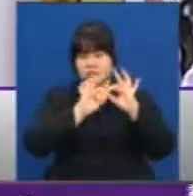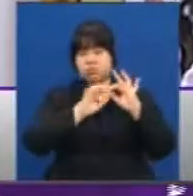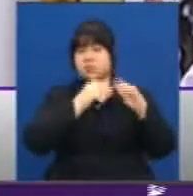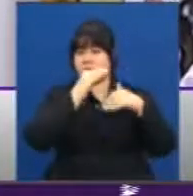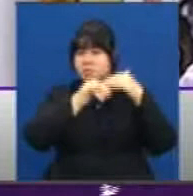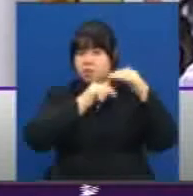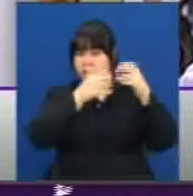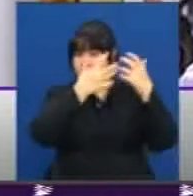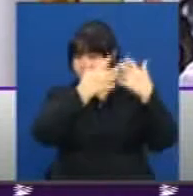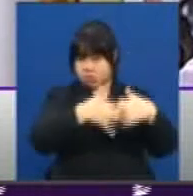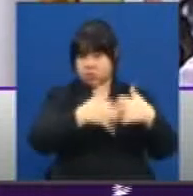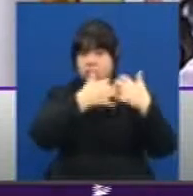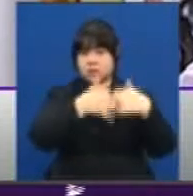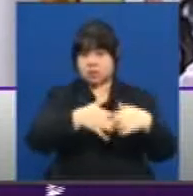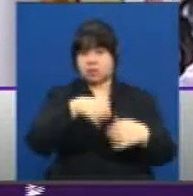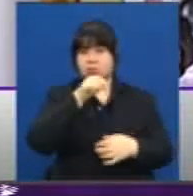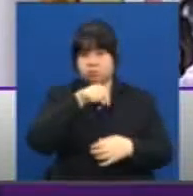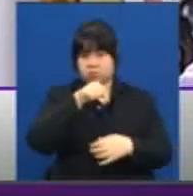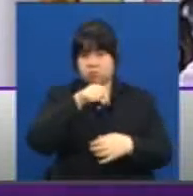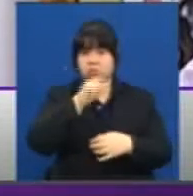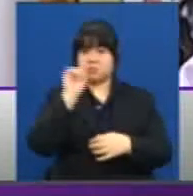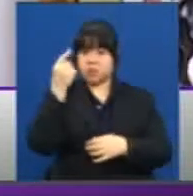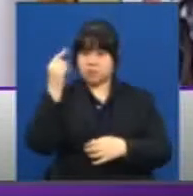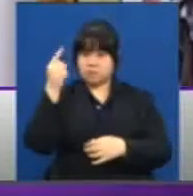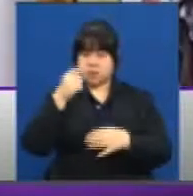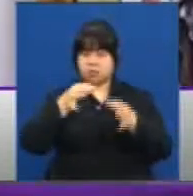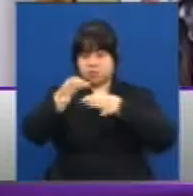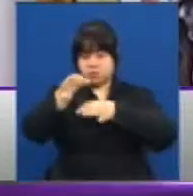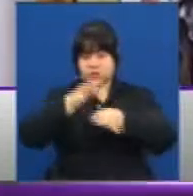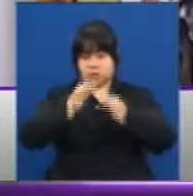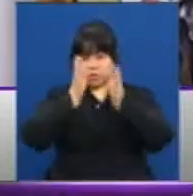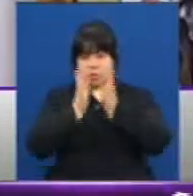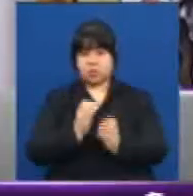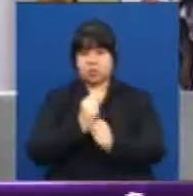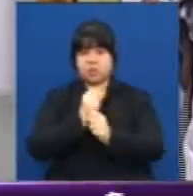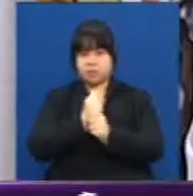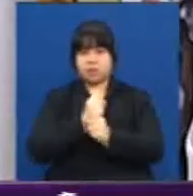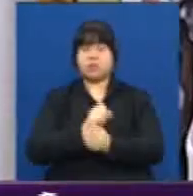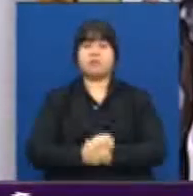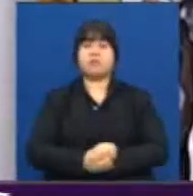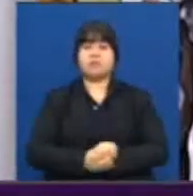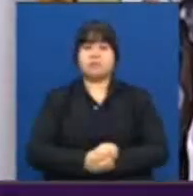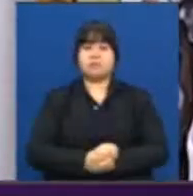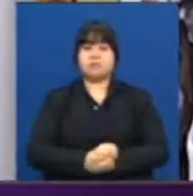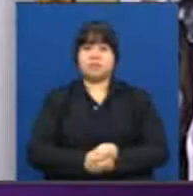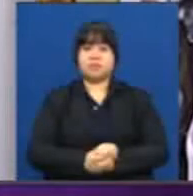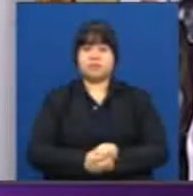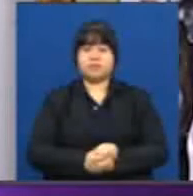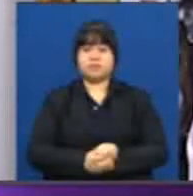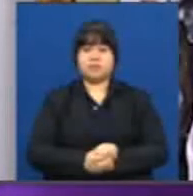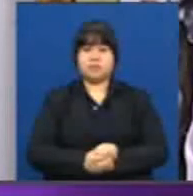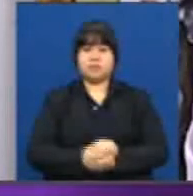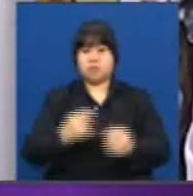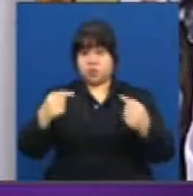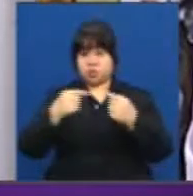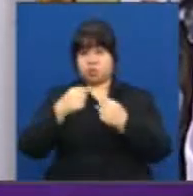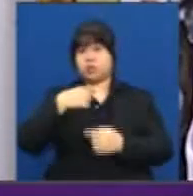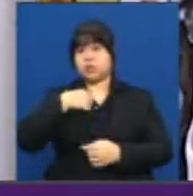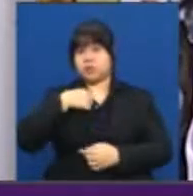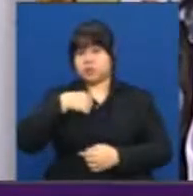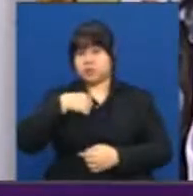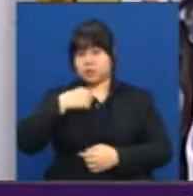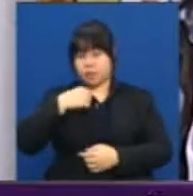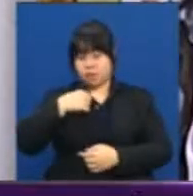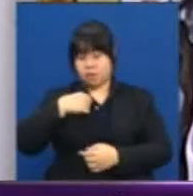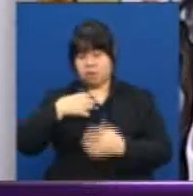เทคโนโลยีใหม่นะโดยเอาเครื่องจักรที่นู้นใหม่มาแทนคนนะครับแล้วในอุตสาหกรรมเสื้อผ้าโรง